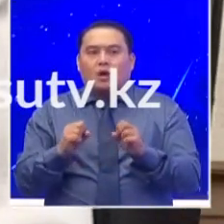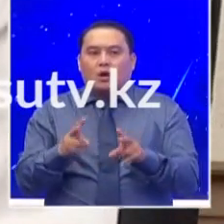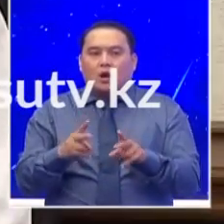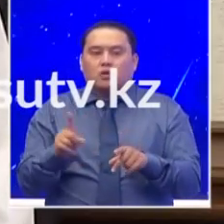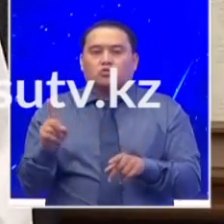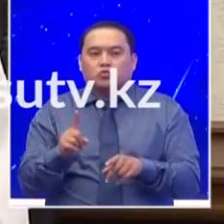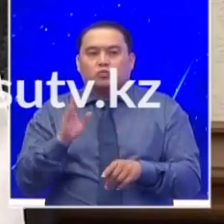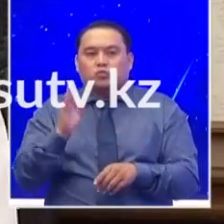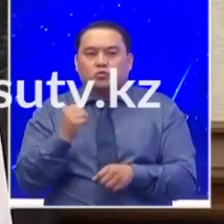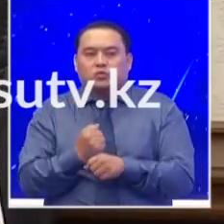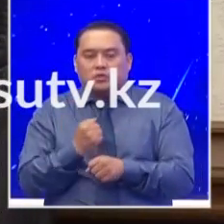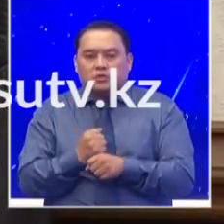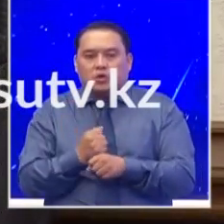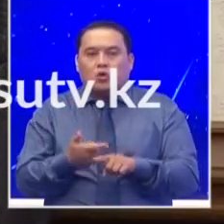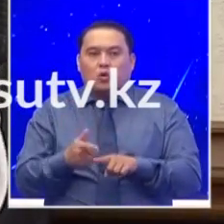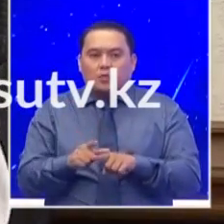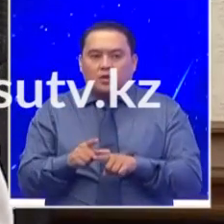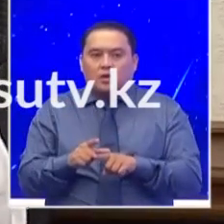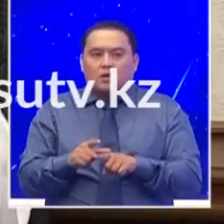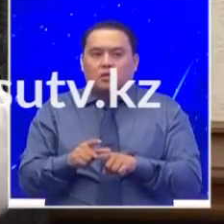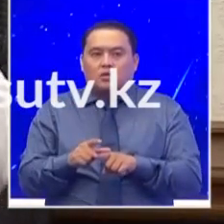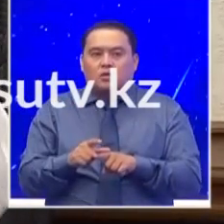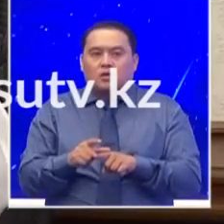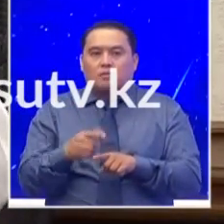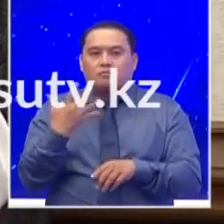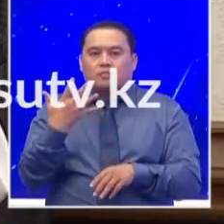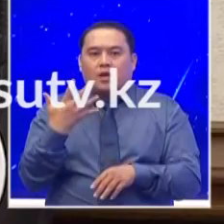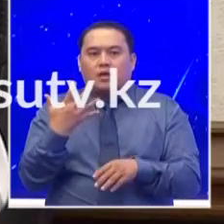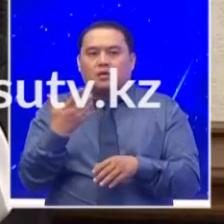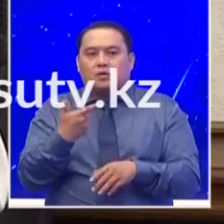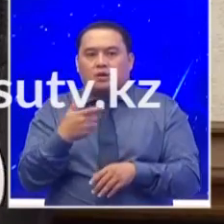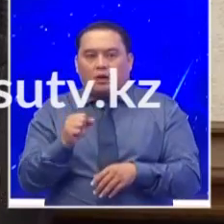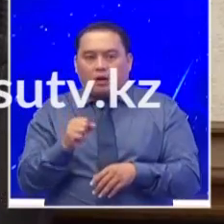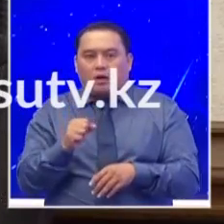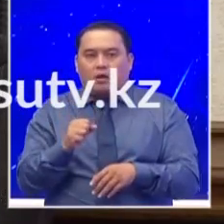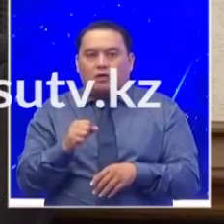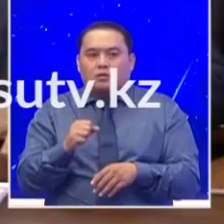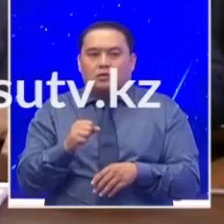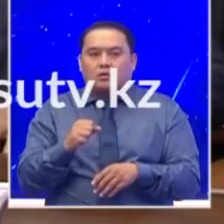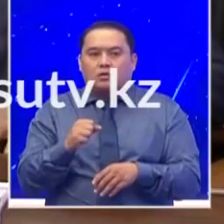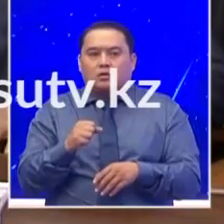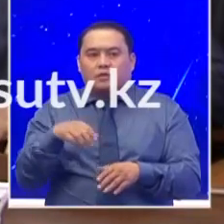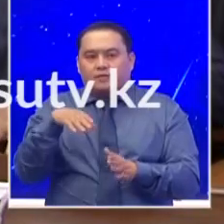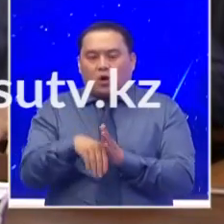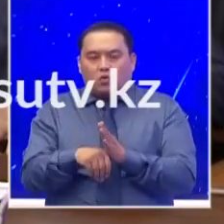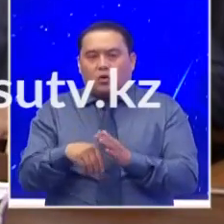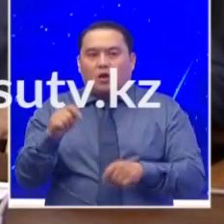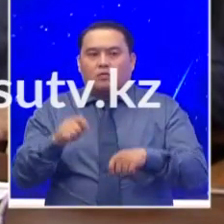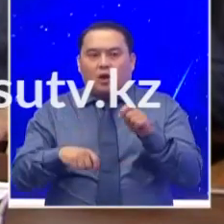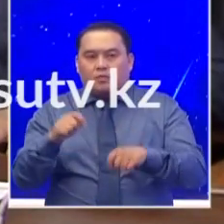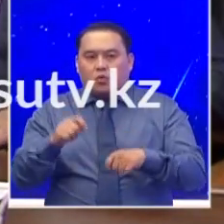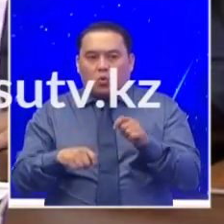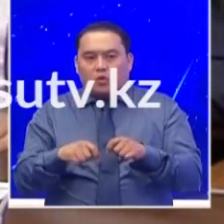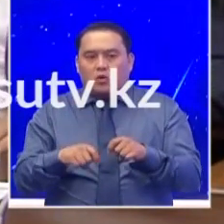чего. Кроме этого, параллельно еще 5000 гектаров за счет ДДА, ДДУ, дождевальный аппарат, где,